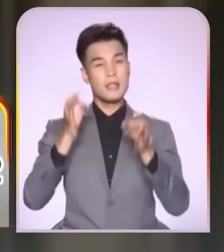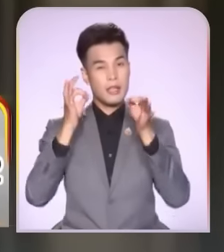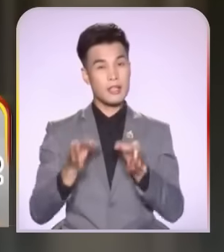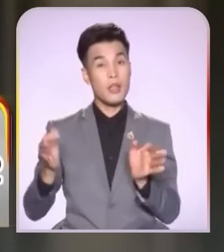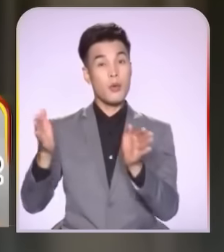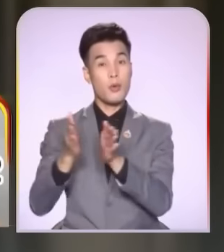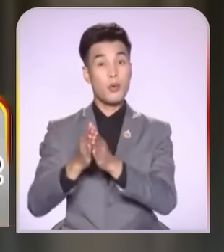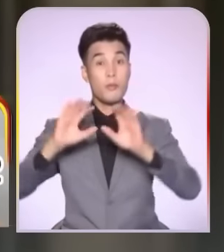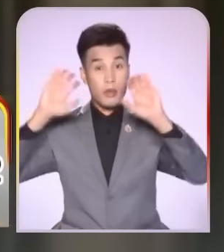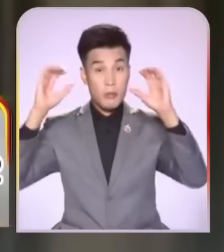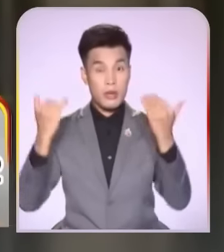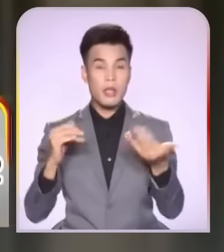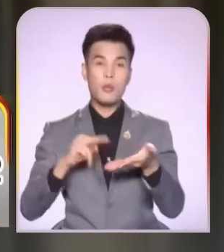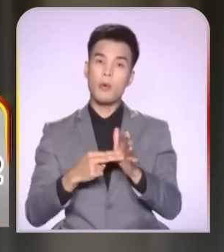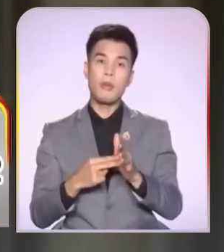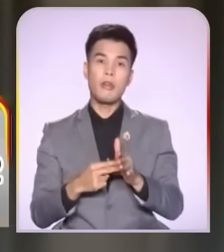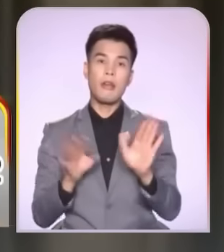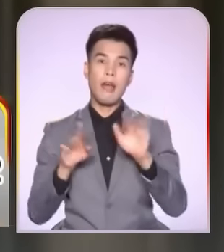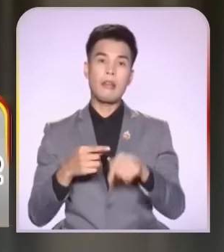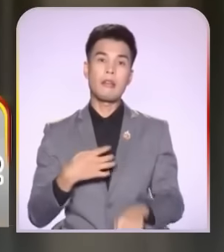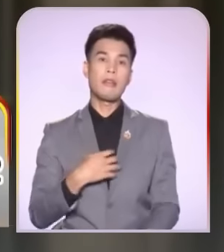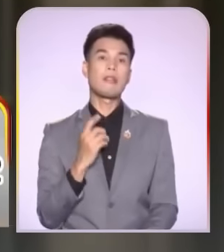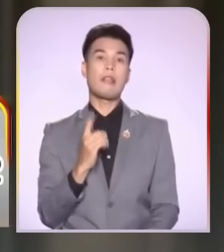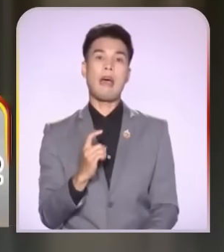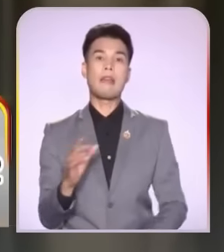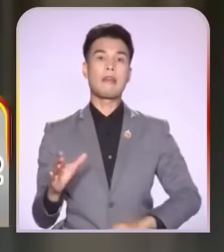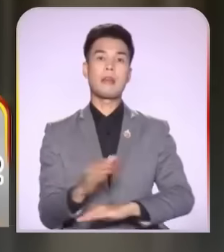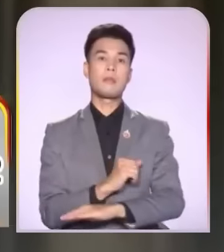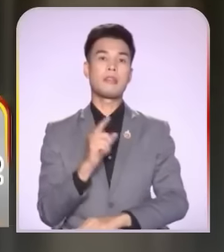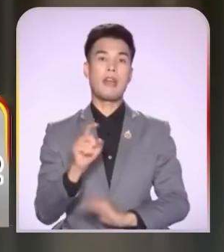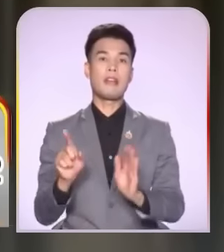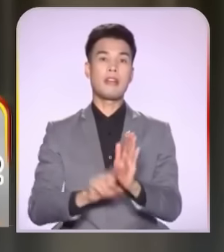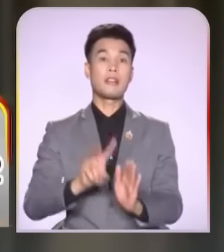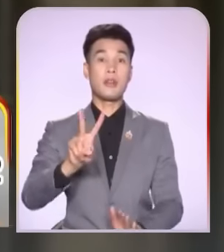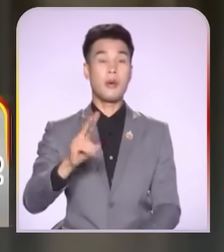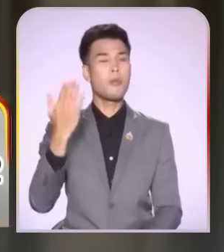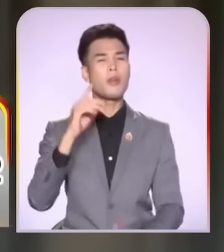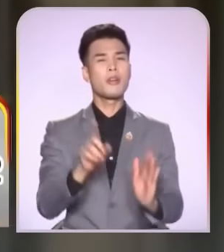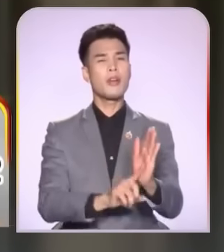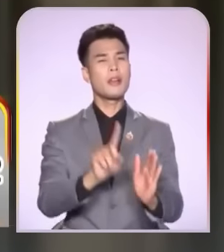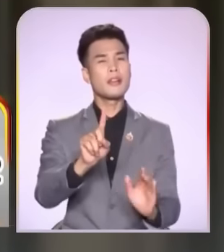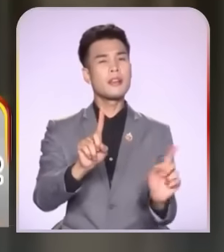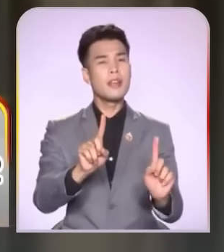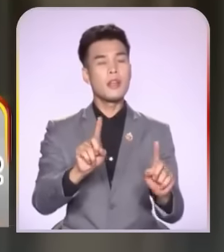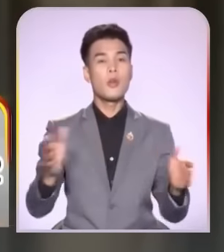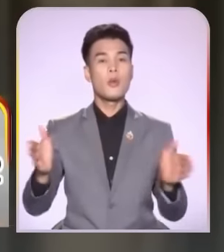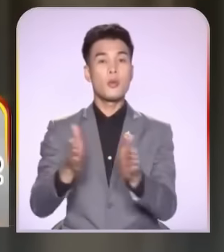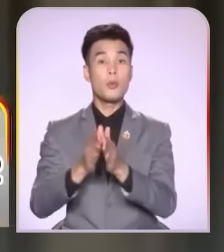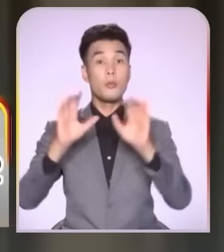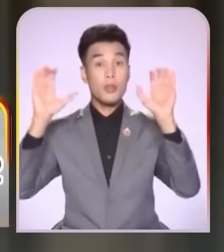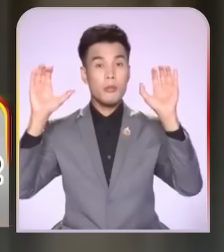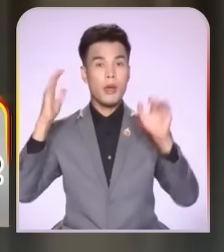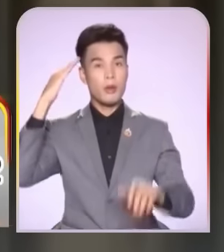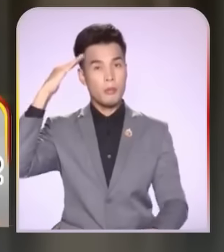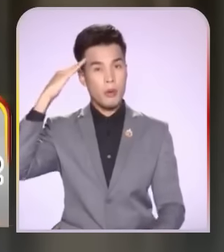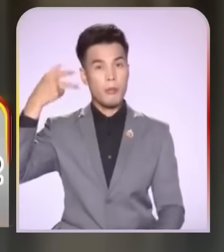รัฐบาลครั้งนี้อีกถือว่าเป็นการฆ่าตัวตายทางการเมืองครั้งที่2ครั้งแรกของพรรคก็คือเข้าร่วมรัฐบาลกับพลเอก